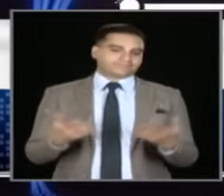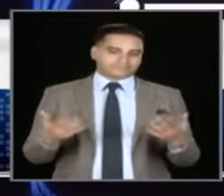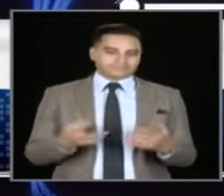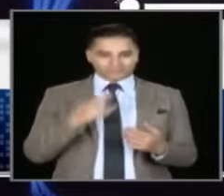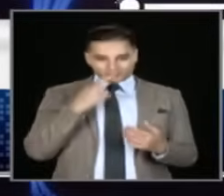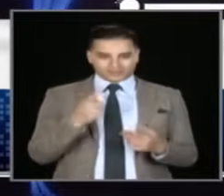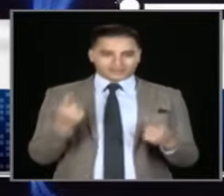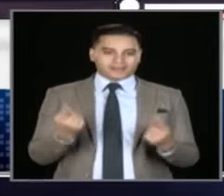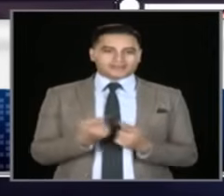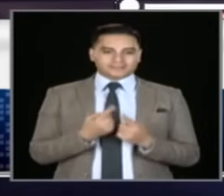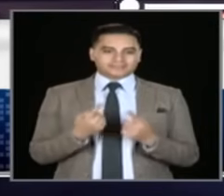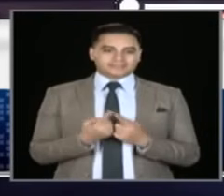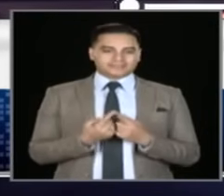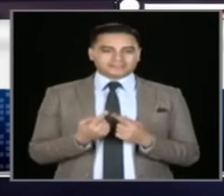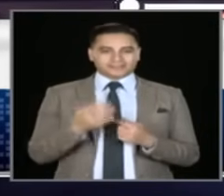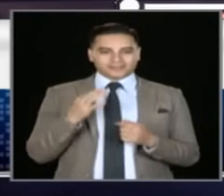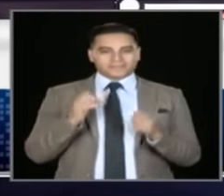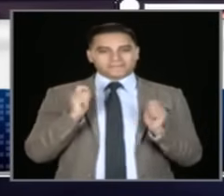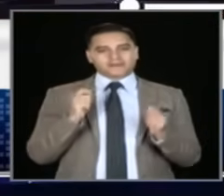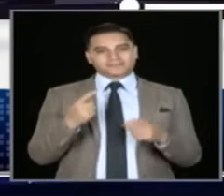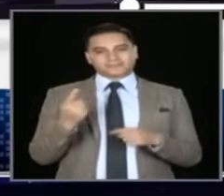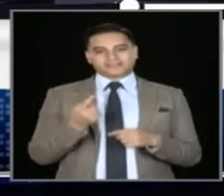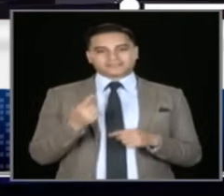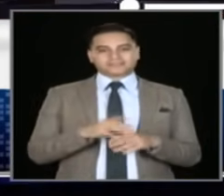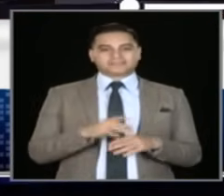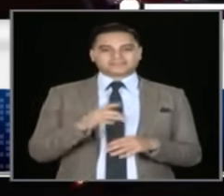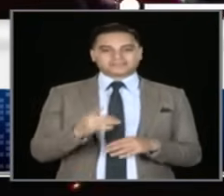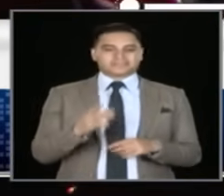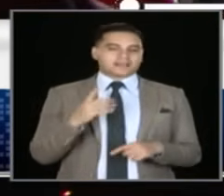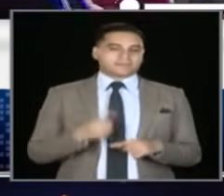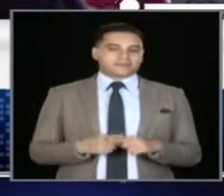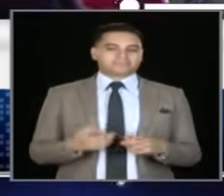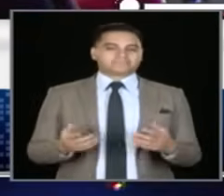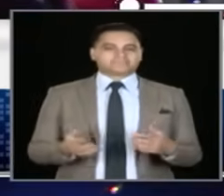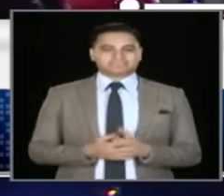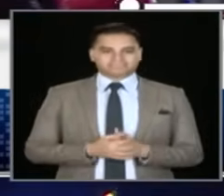مغربيه. ما هي طبعا مغربيه. اجابه خاطئه.